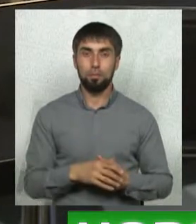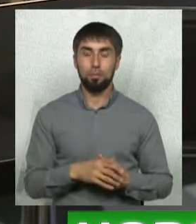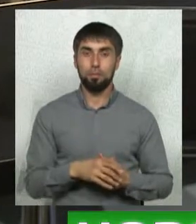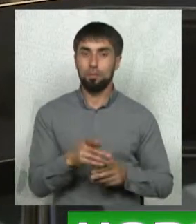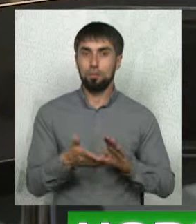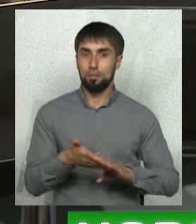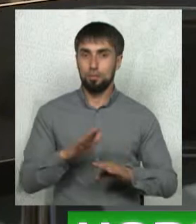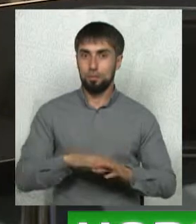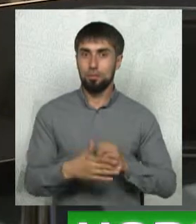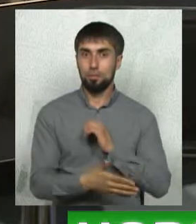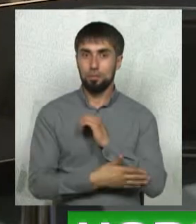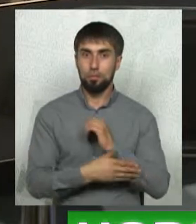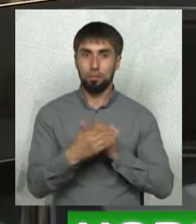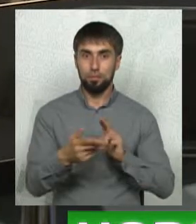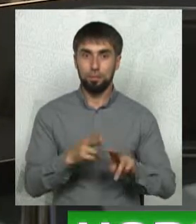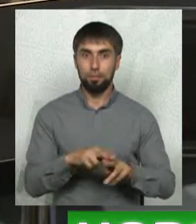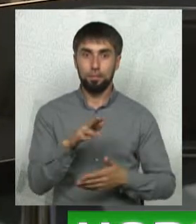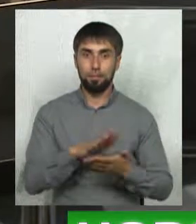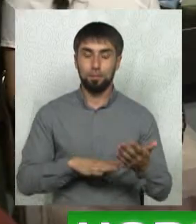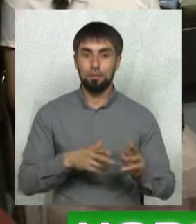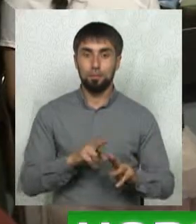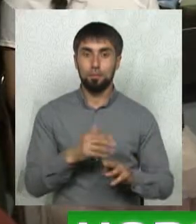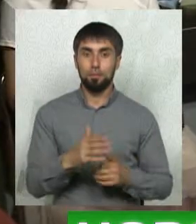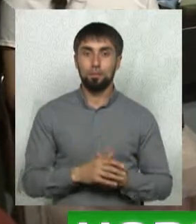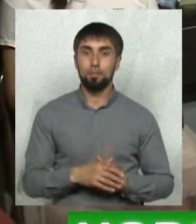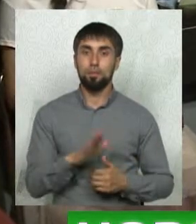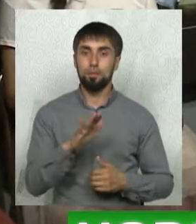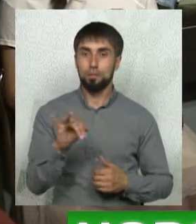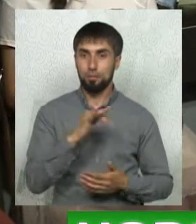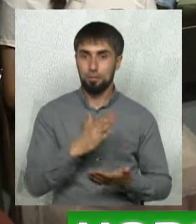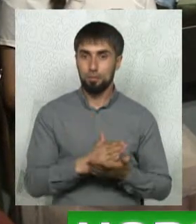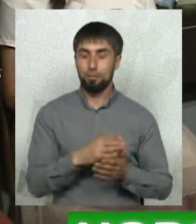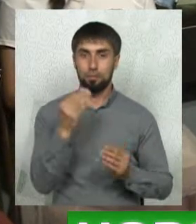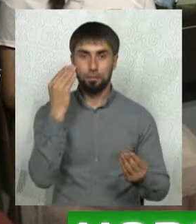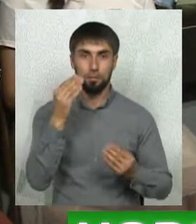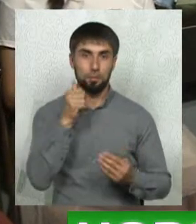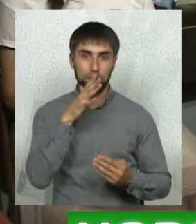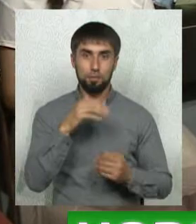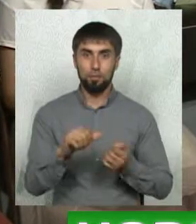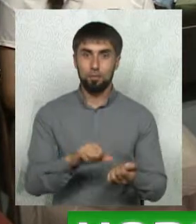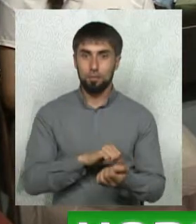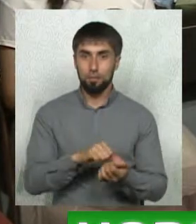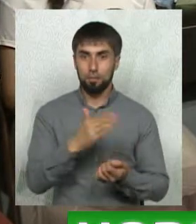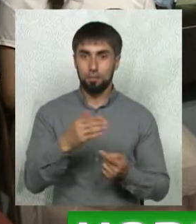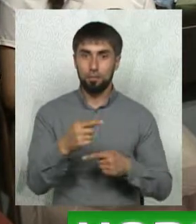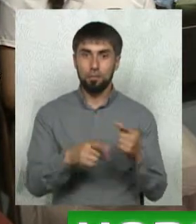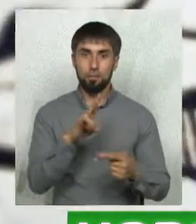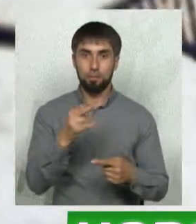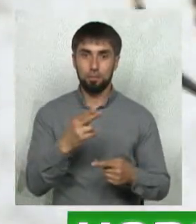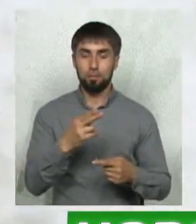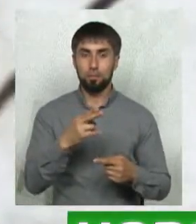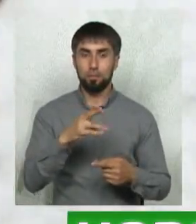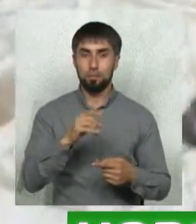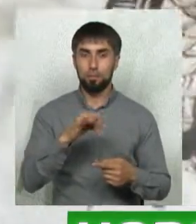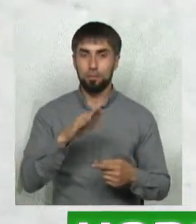Это тяжелые последствия всех этих наркотических веществ. В истории есть наглядный пример, когда наркозависимость стала национальной